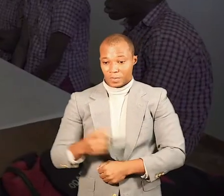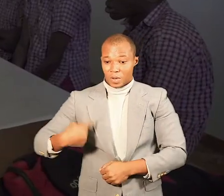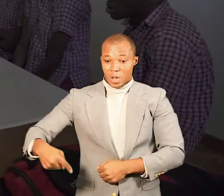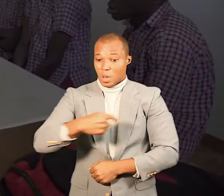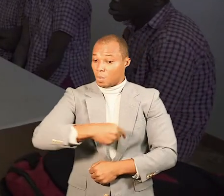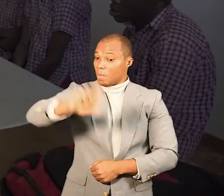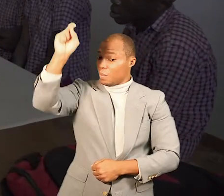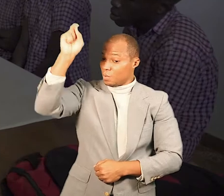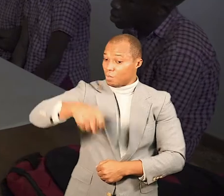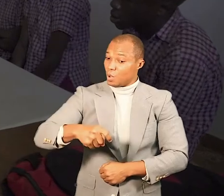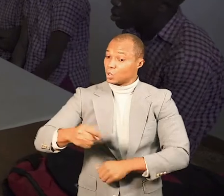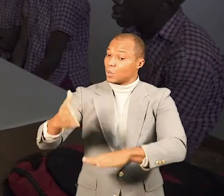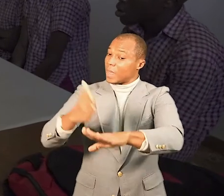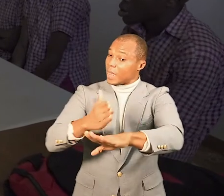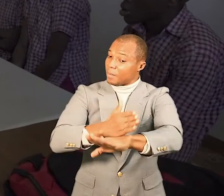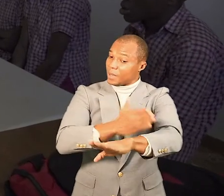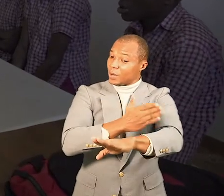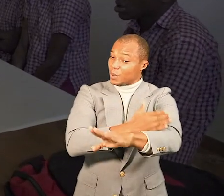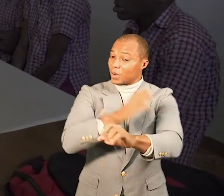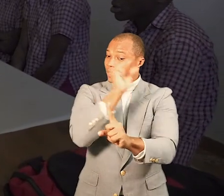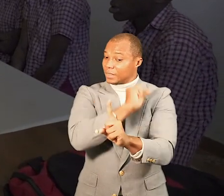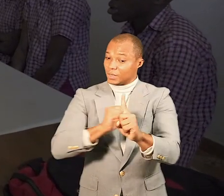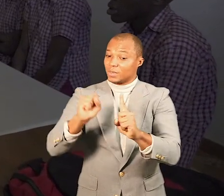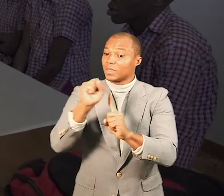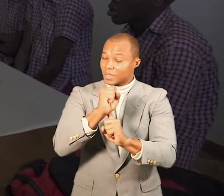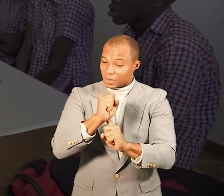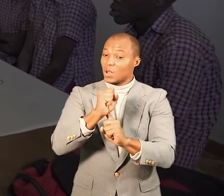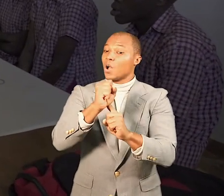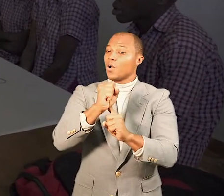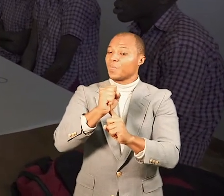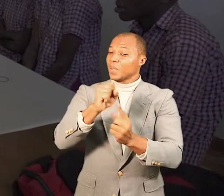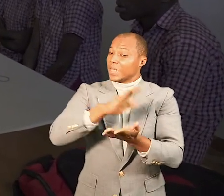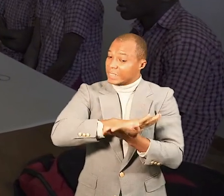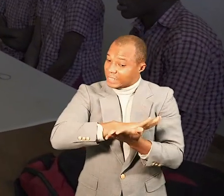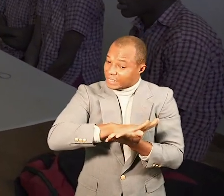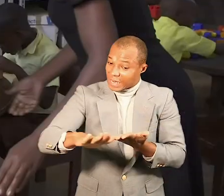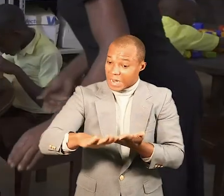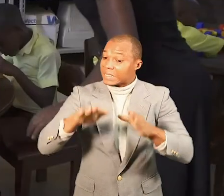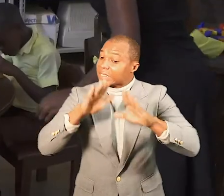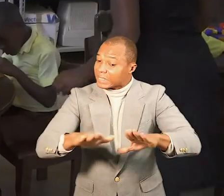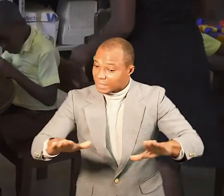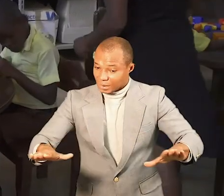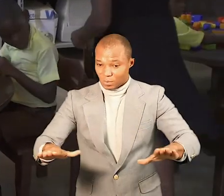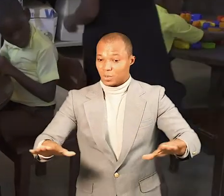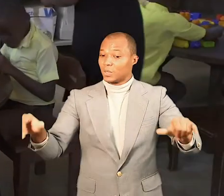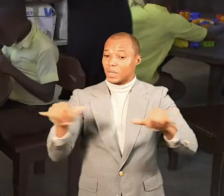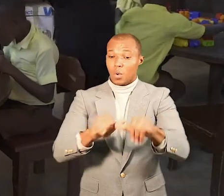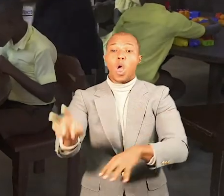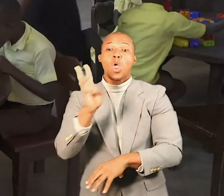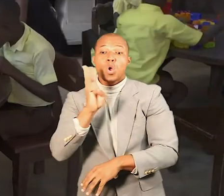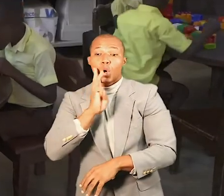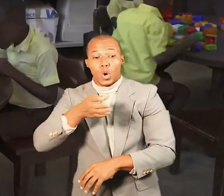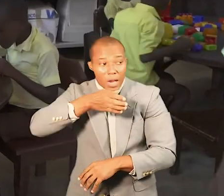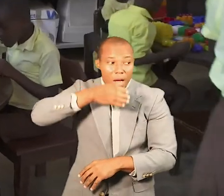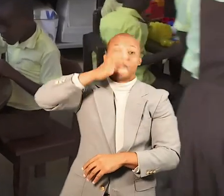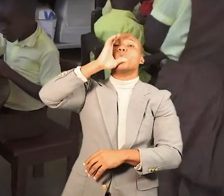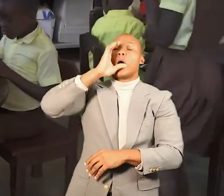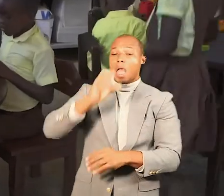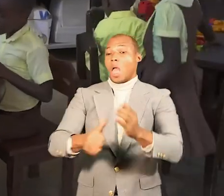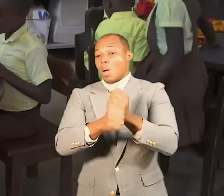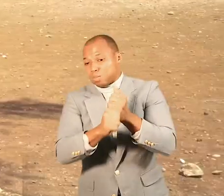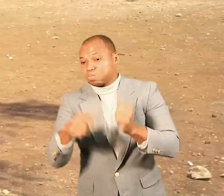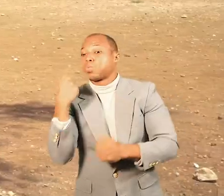yo nous besoin améliorer conditions hygiéniques timon yo tant que dans